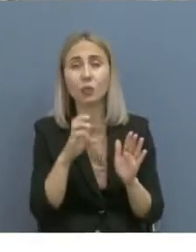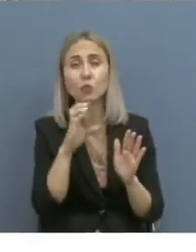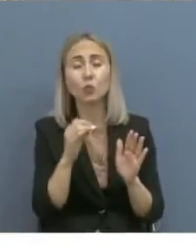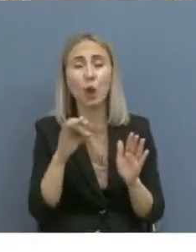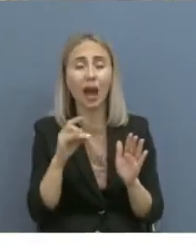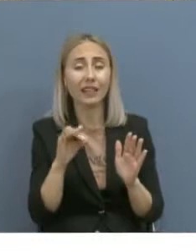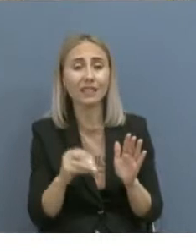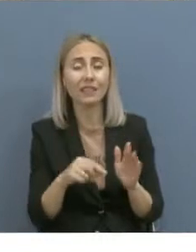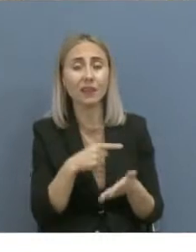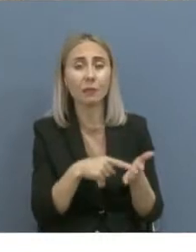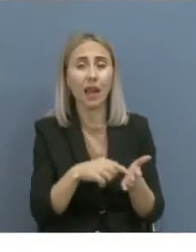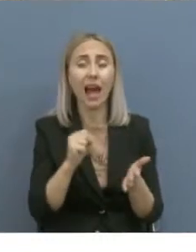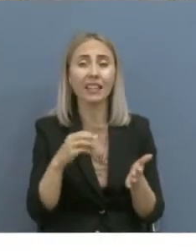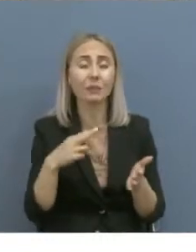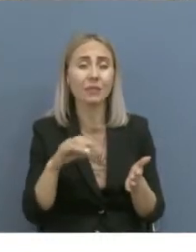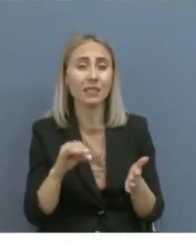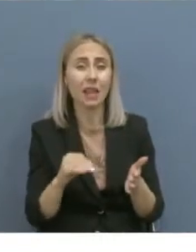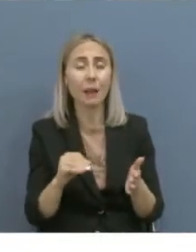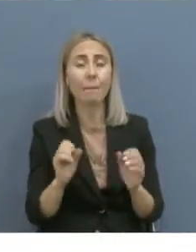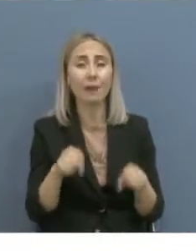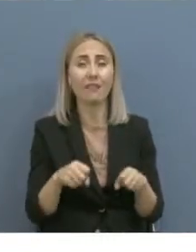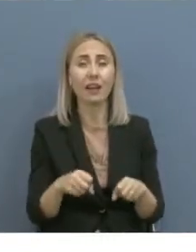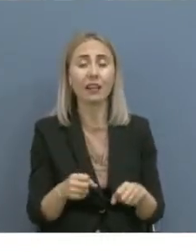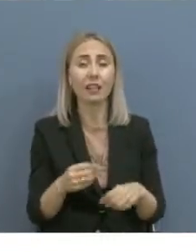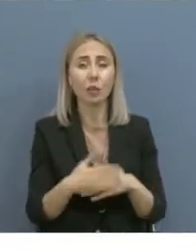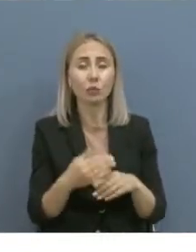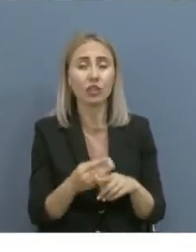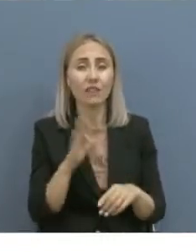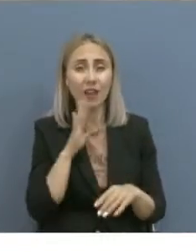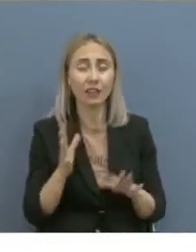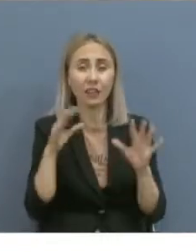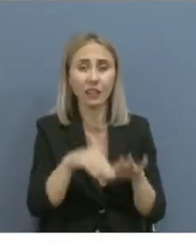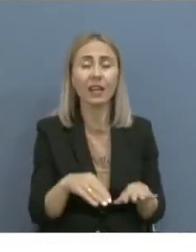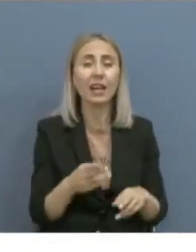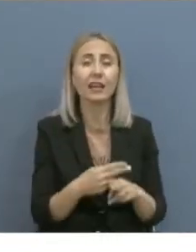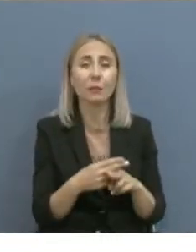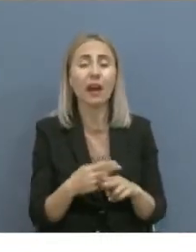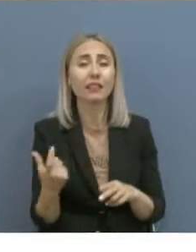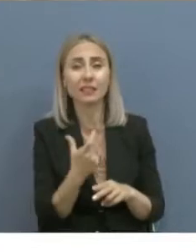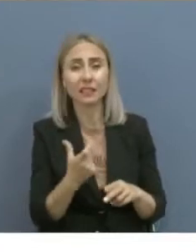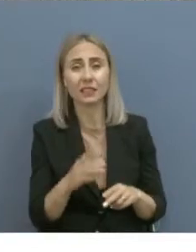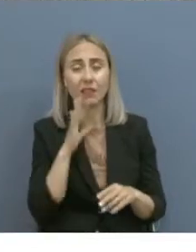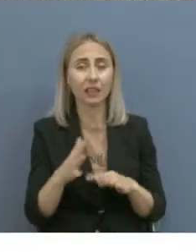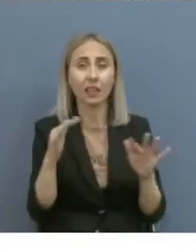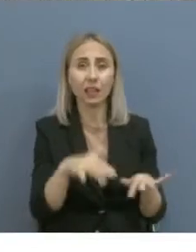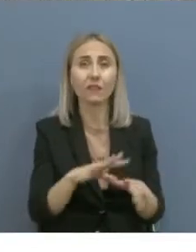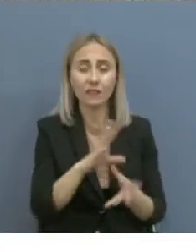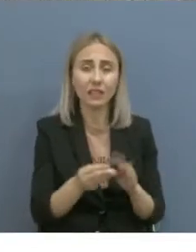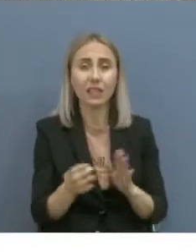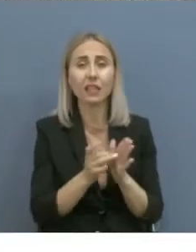болатын су айдындарының қатарына жатпайды. Жалпы өңірде балық аулауға болатын 524 су айдыны бар.